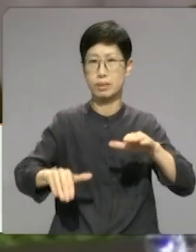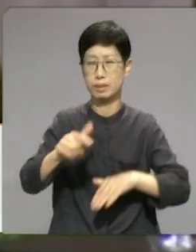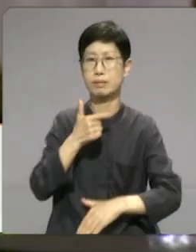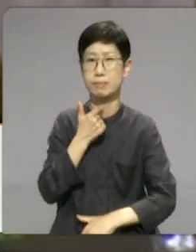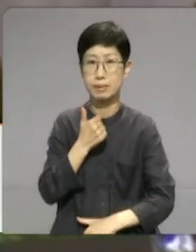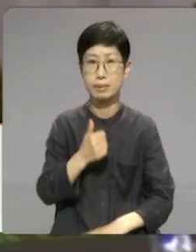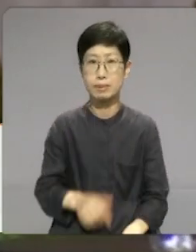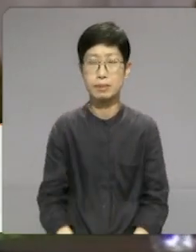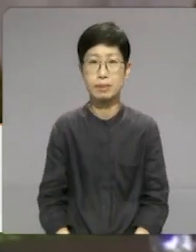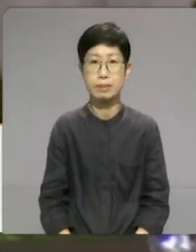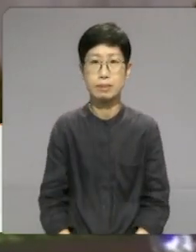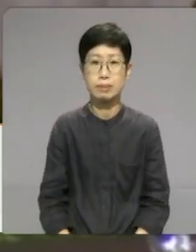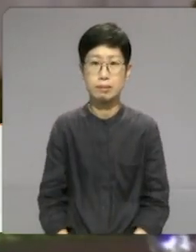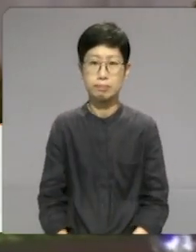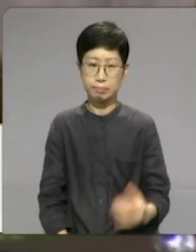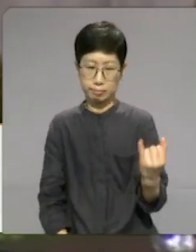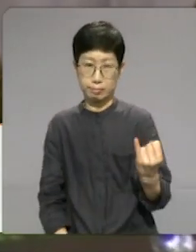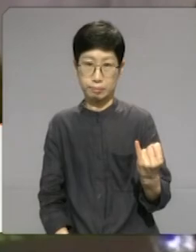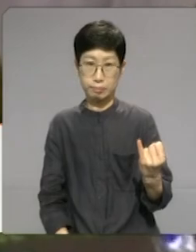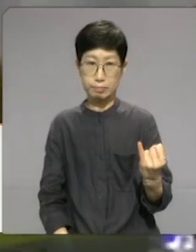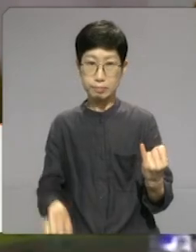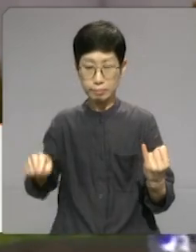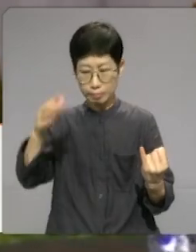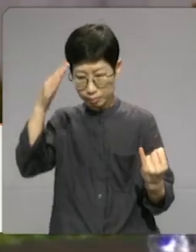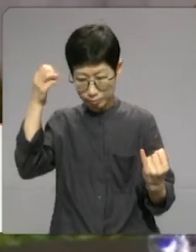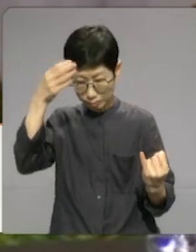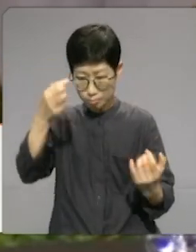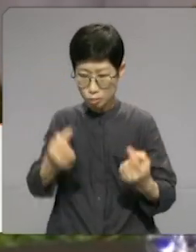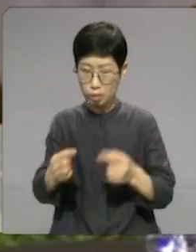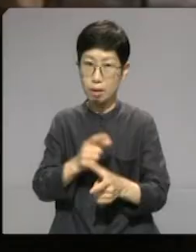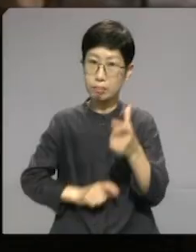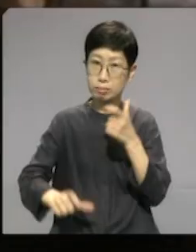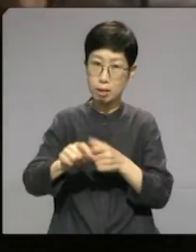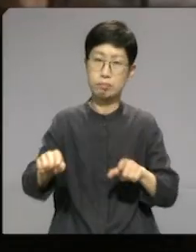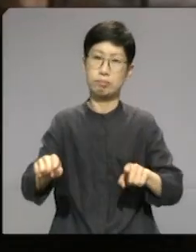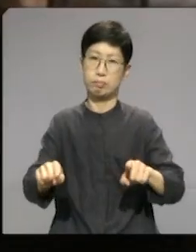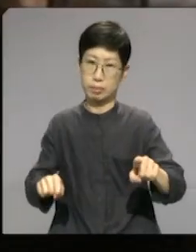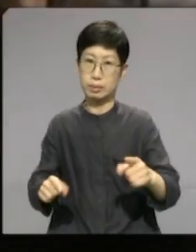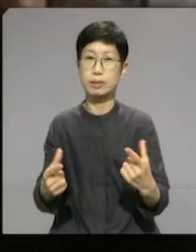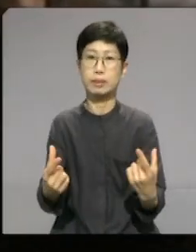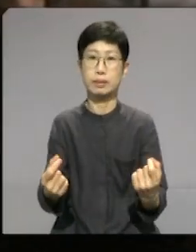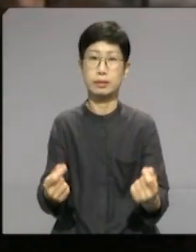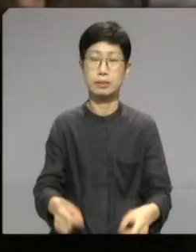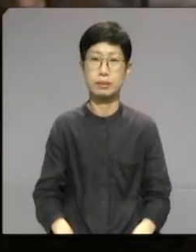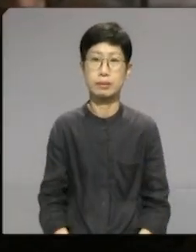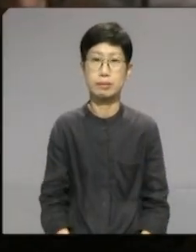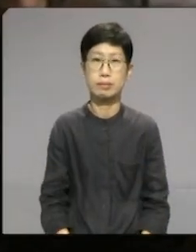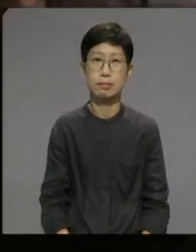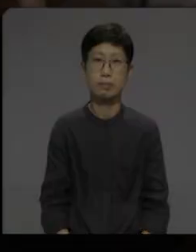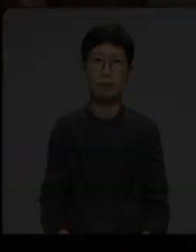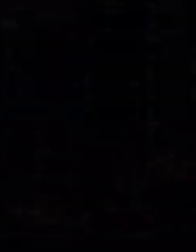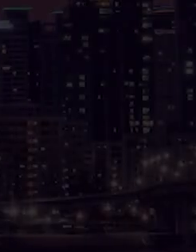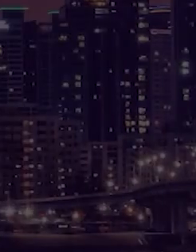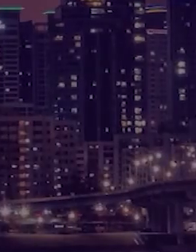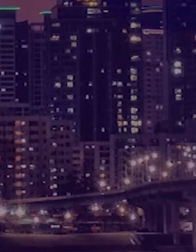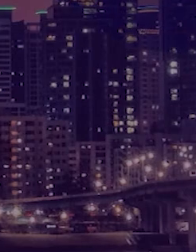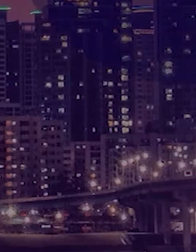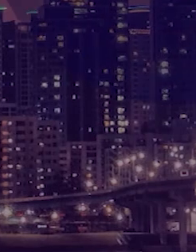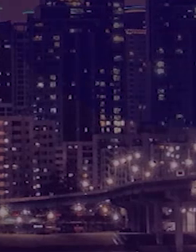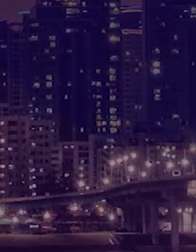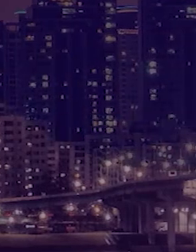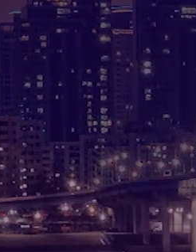3%포인트였습니다. 해리스가 트럼프보다 상승세를 보이고 있다는 해석이 가능한 대목입니다.